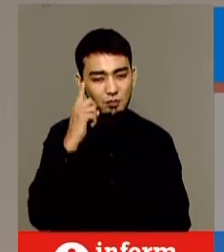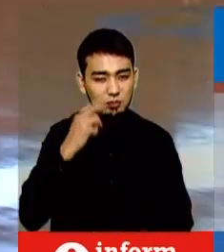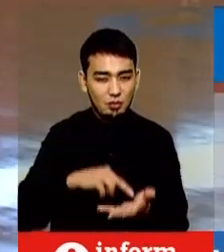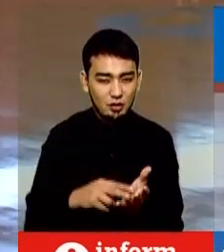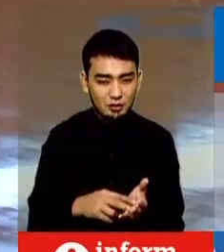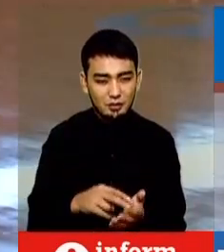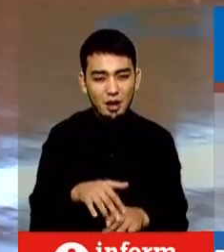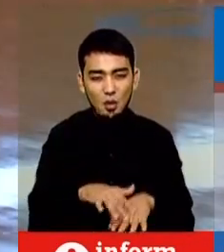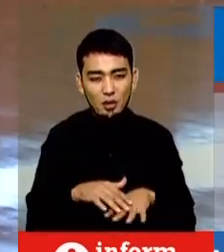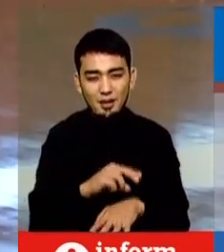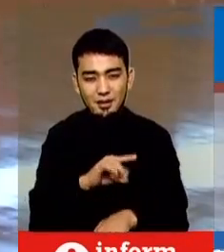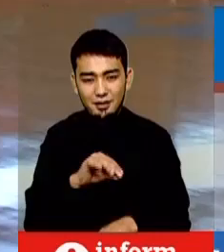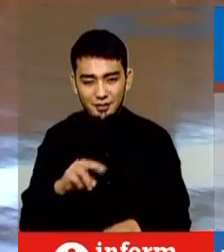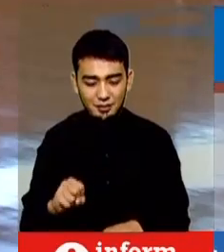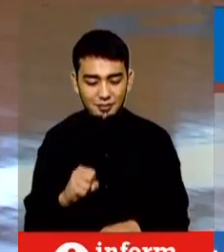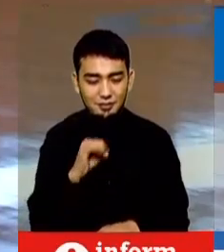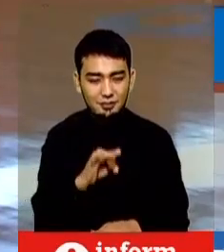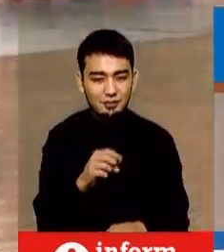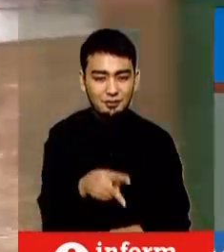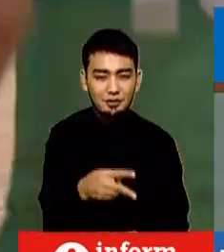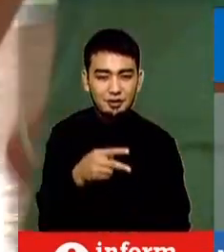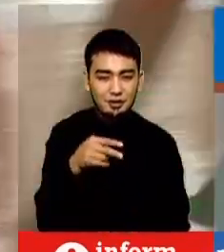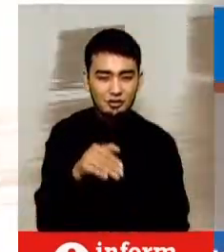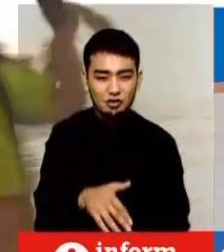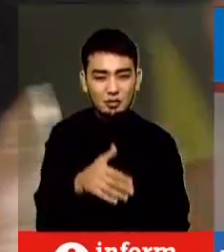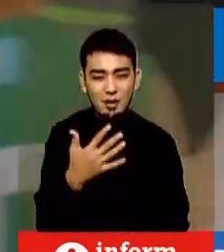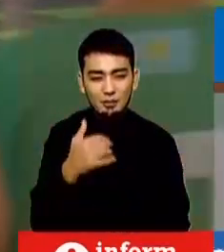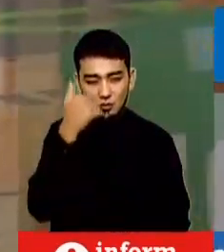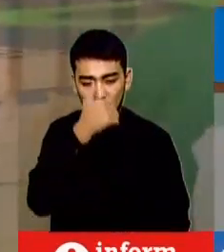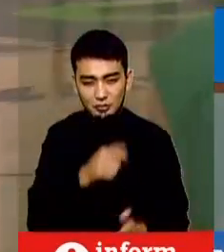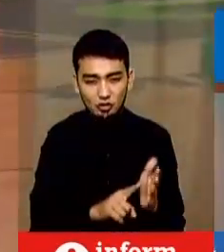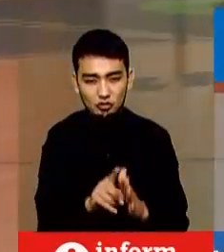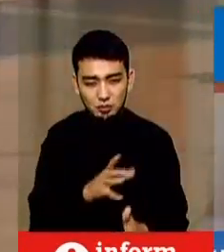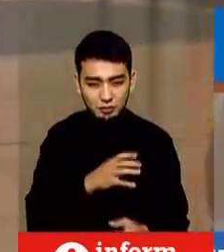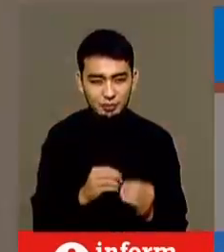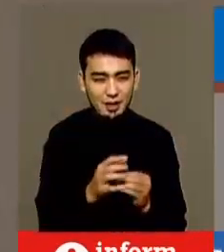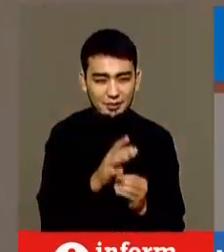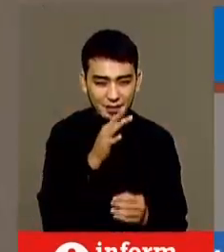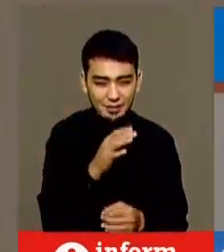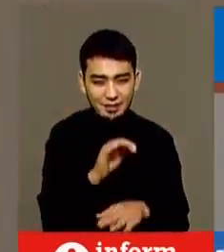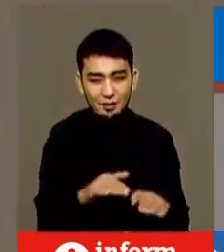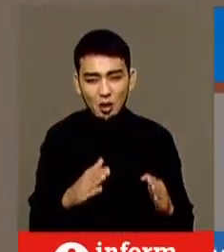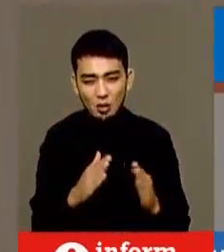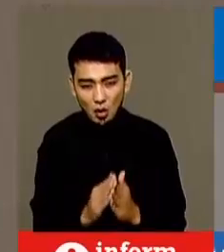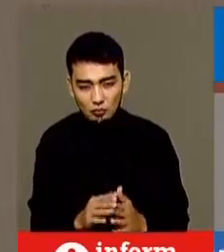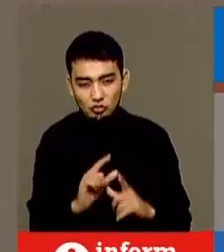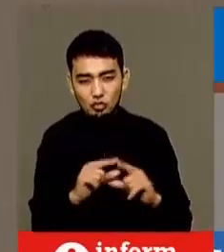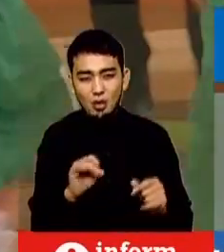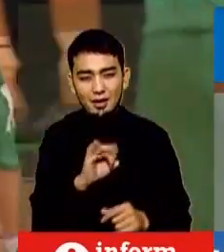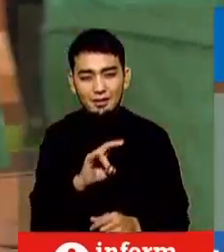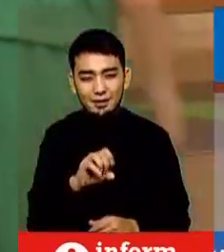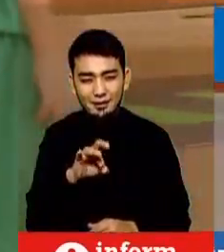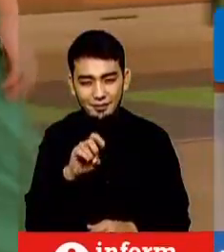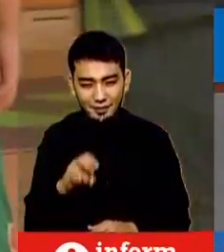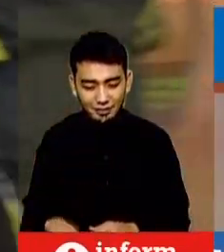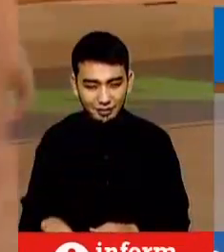«Народная лига» берет свое начало в 2005 году. На протяжении почти 15 лет он объединял детей из детских домов и школ-интернатов со всего